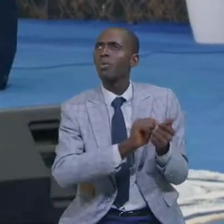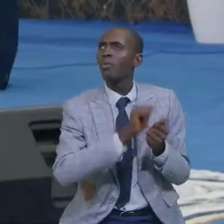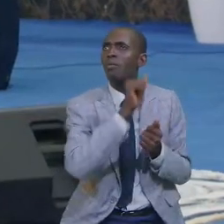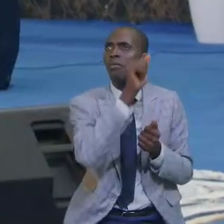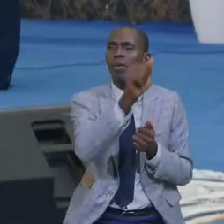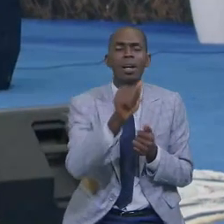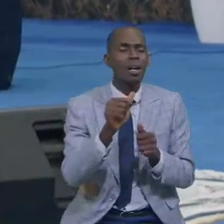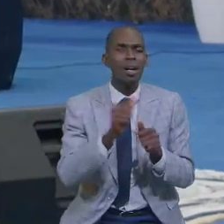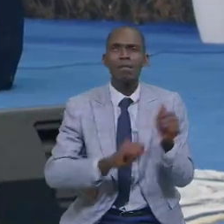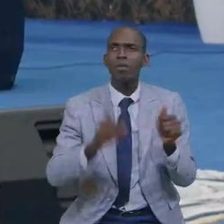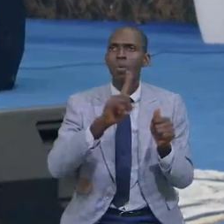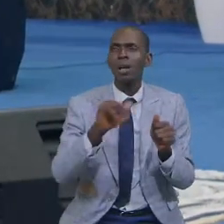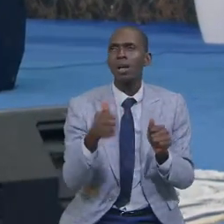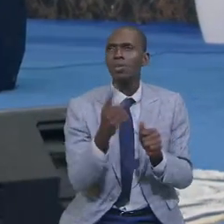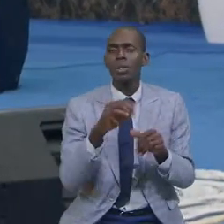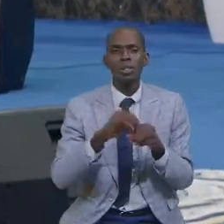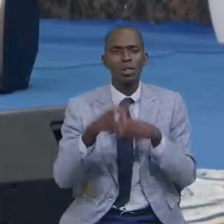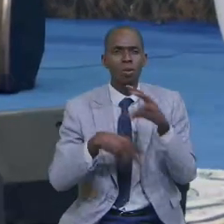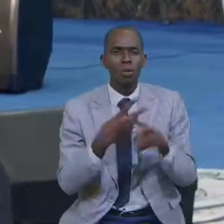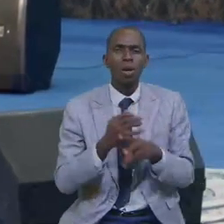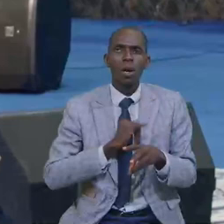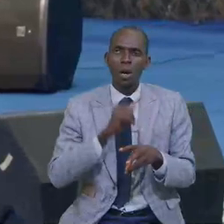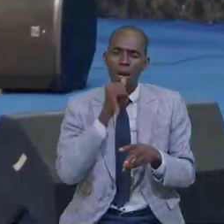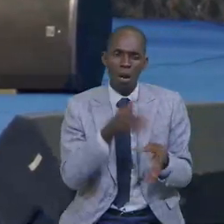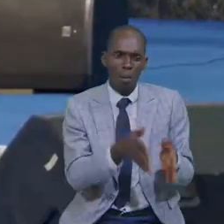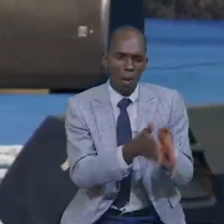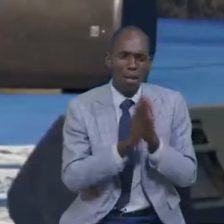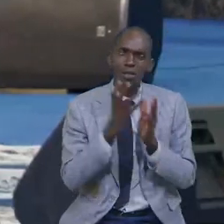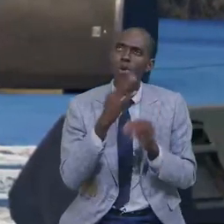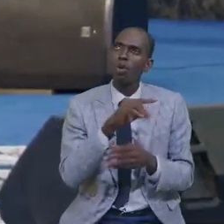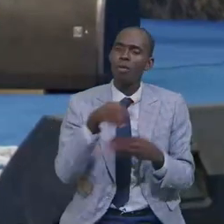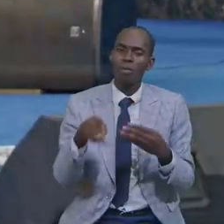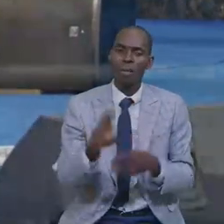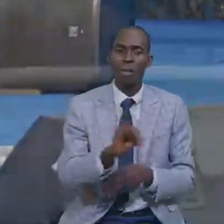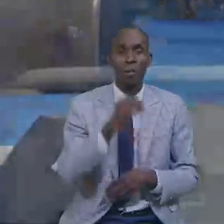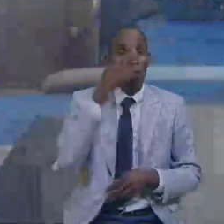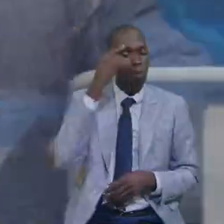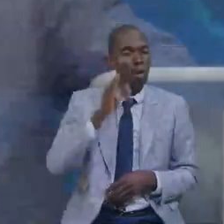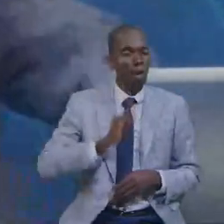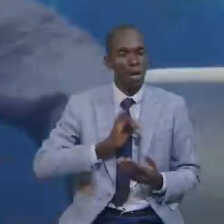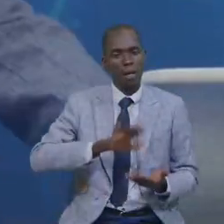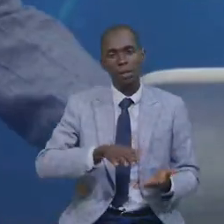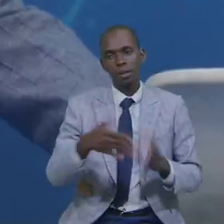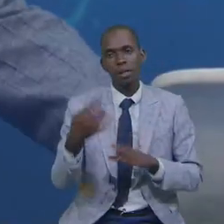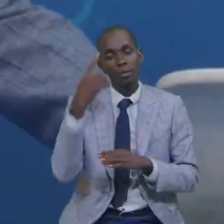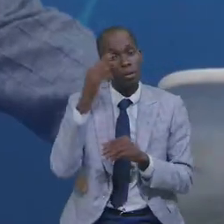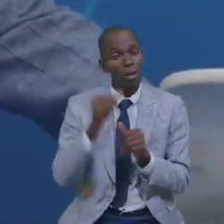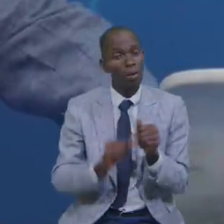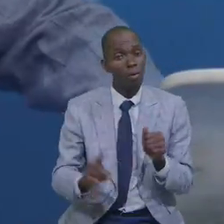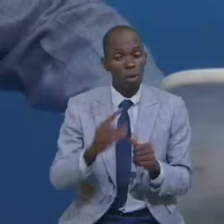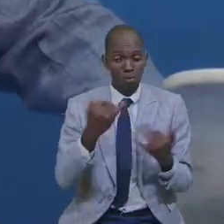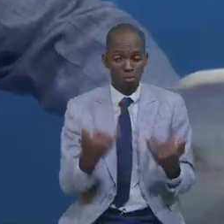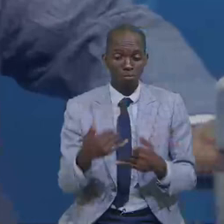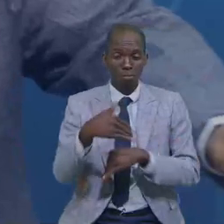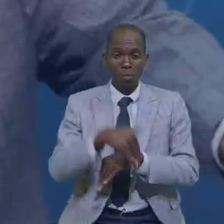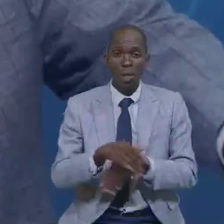éloignés là-bas n'importe où dans le monde je demande d'après eux parce que je suis mort pour chacun et